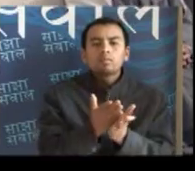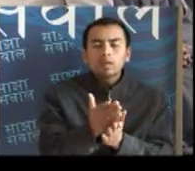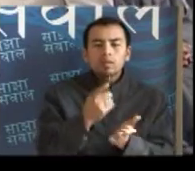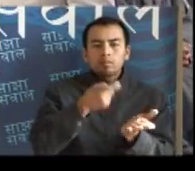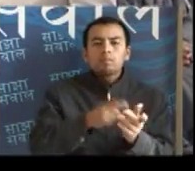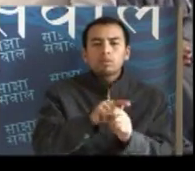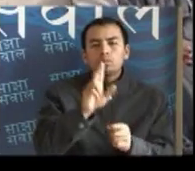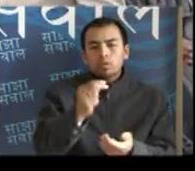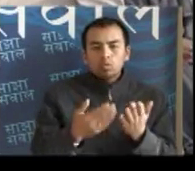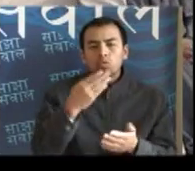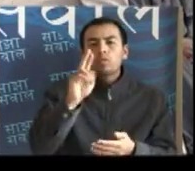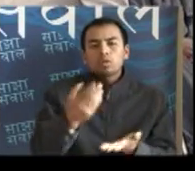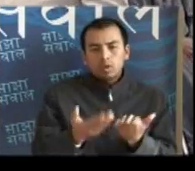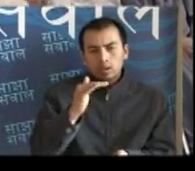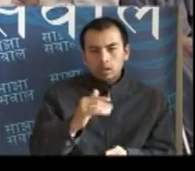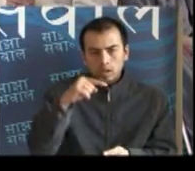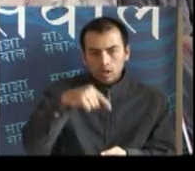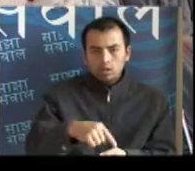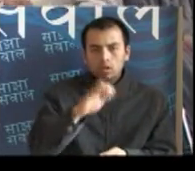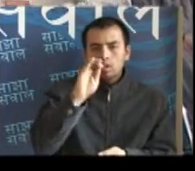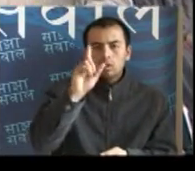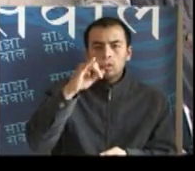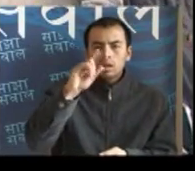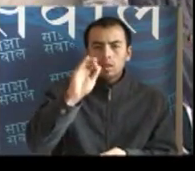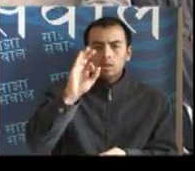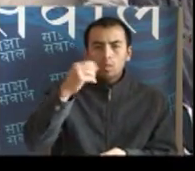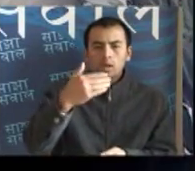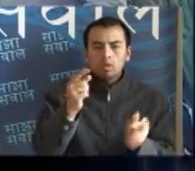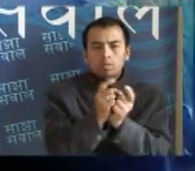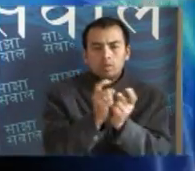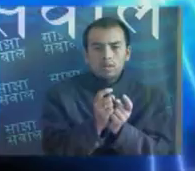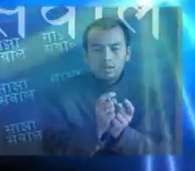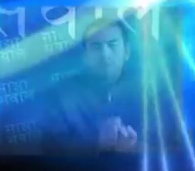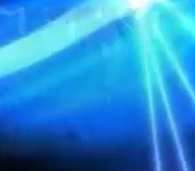व्यवहार बन्नुपर्ला हुनुपर्ला त? आजको साझा सवालको बहस।